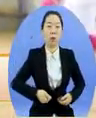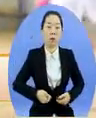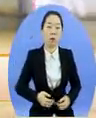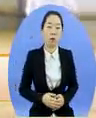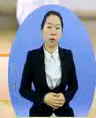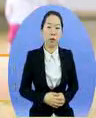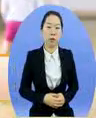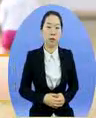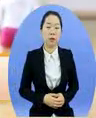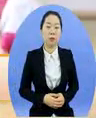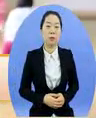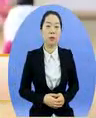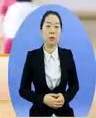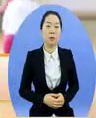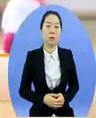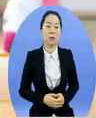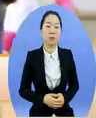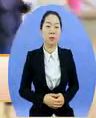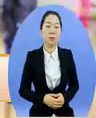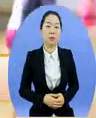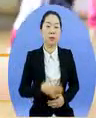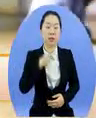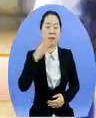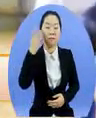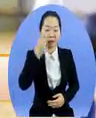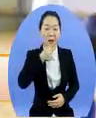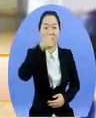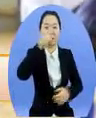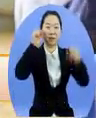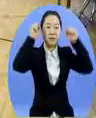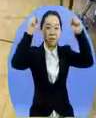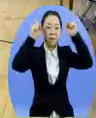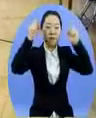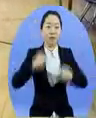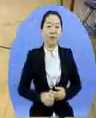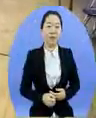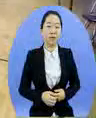기술도 또 유화하고 그렇기 때문에 굉장히 매력 있는 운동이라고 할 수가 있어요.